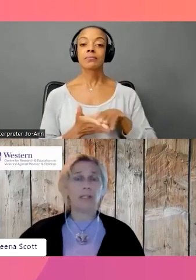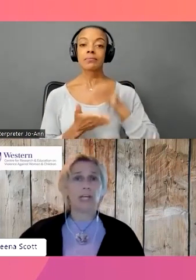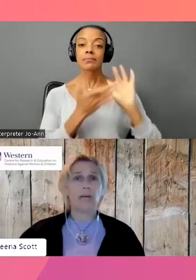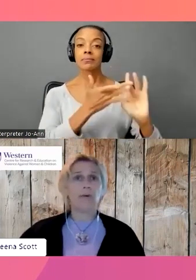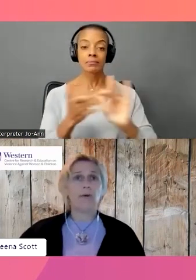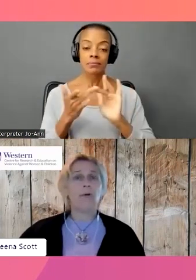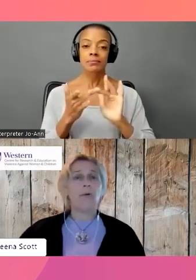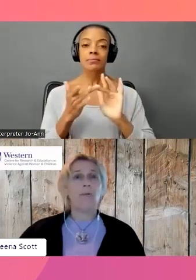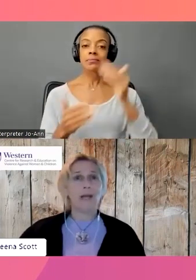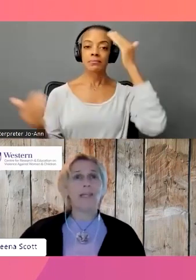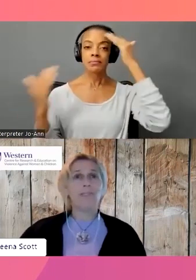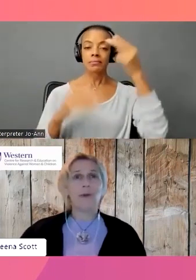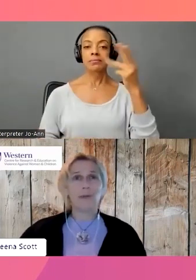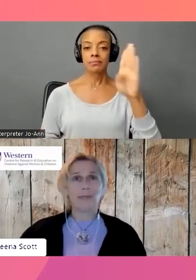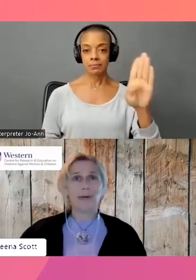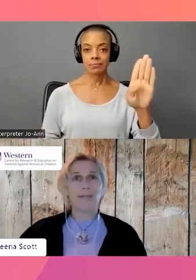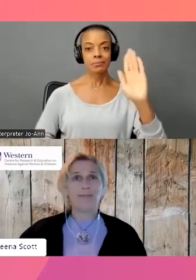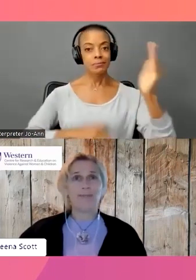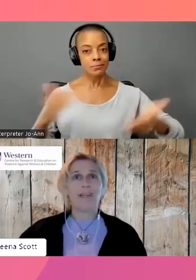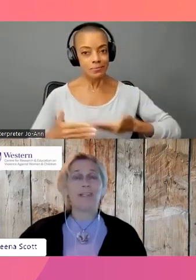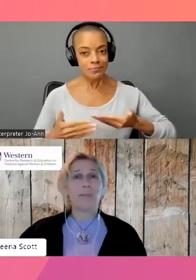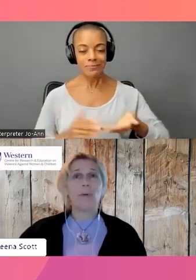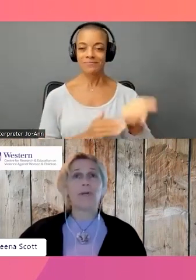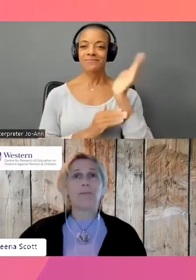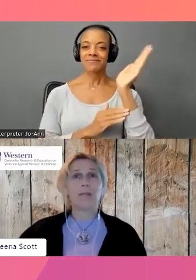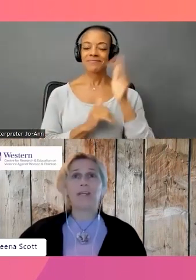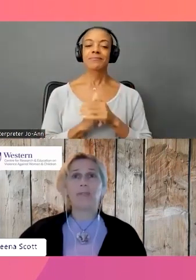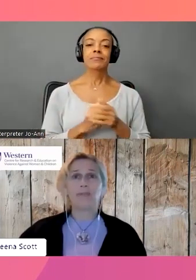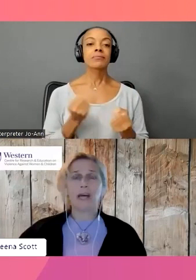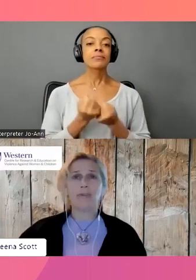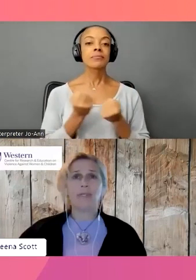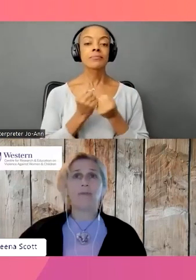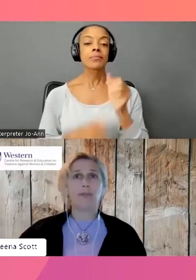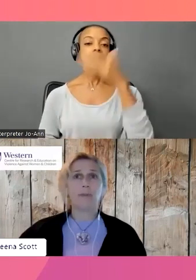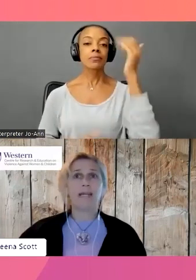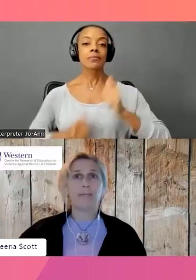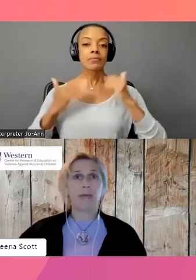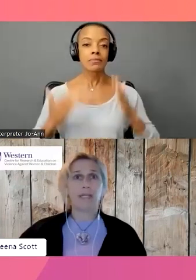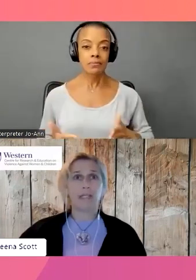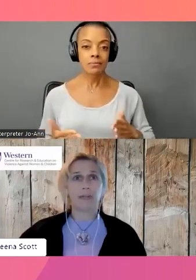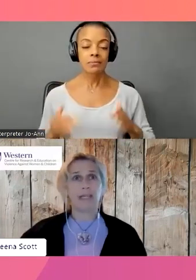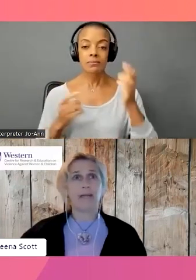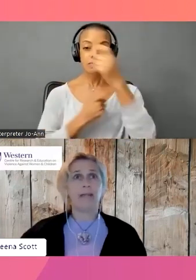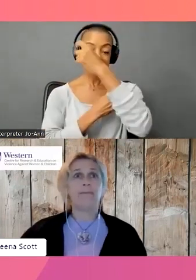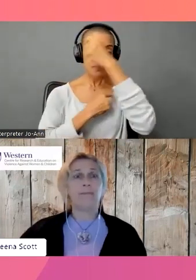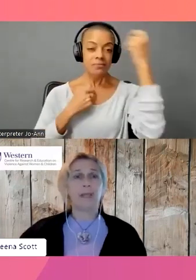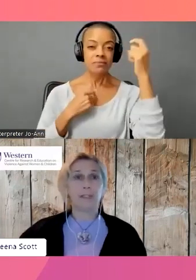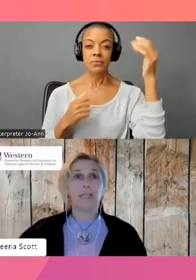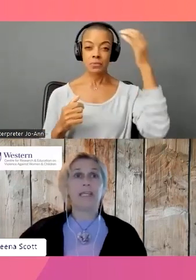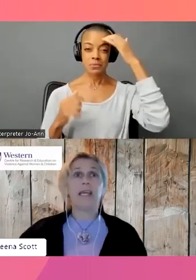Au nom du réseau d'apprentissage et du Centre de connaissances, je vous souhaite la bienvenue à notre webinaire « Soutenir les